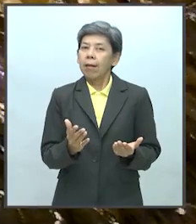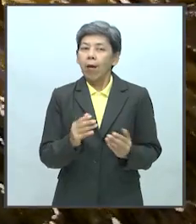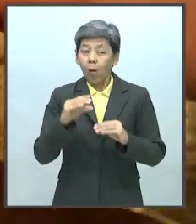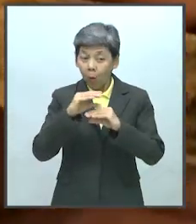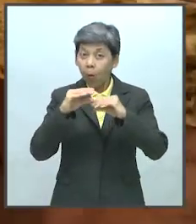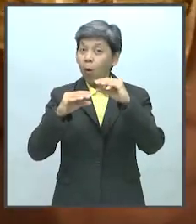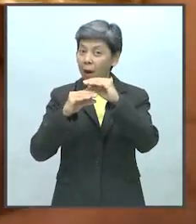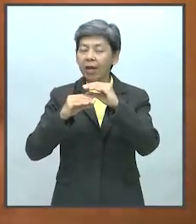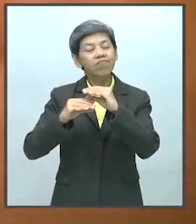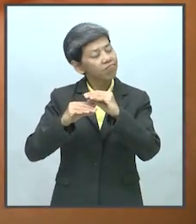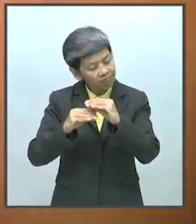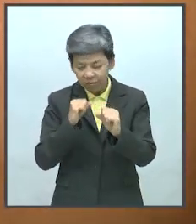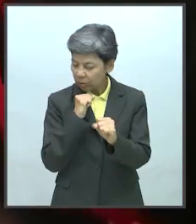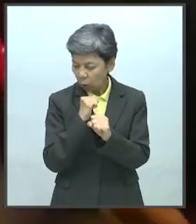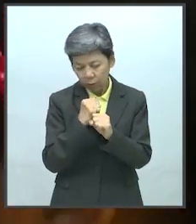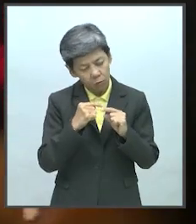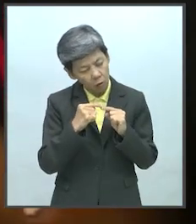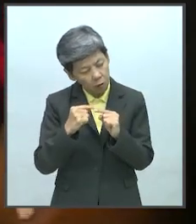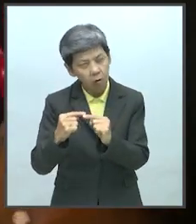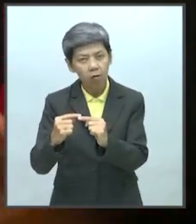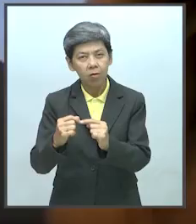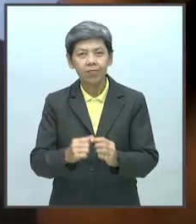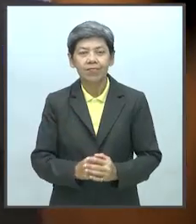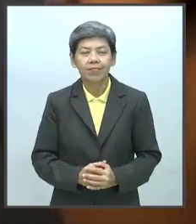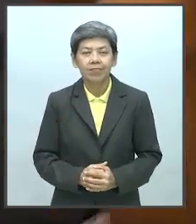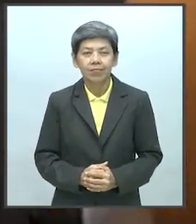เลยกลายเป็นว่าโครงการนี้มันจำเป็นจะต้องมีต่อไป